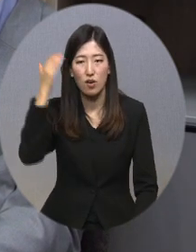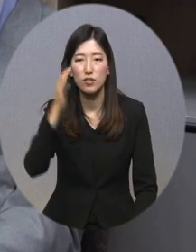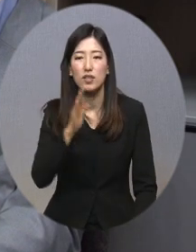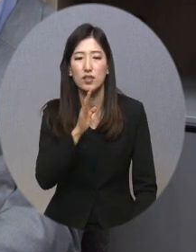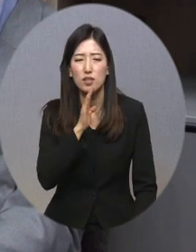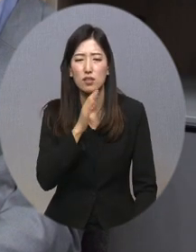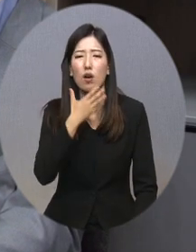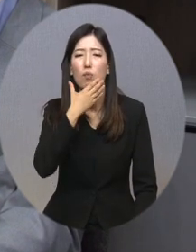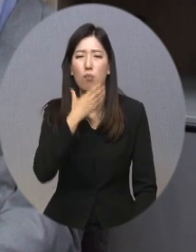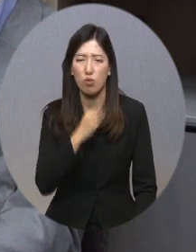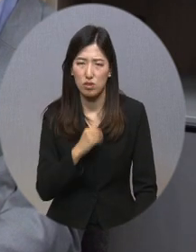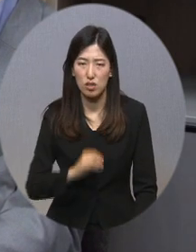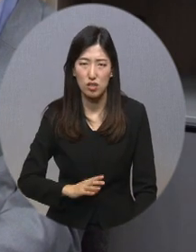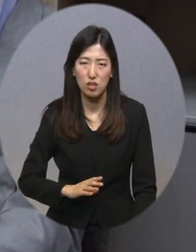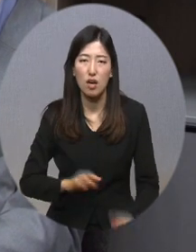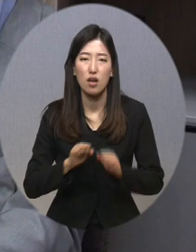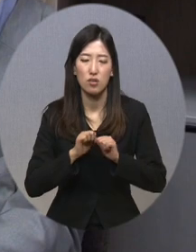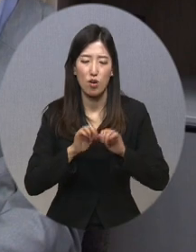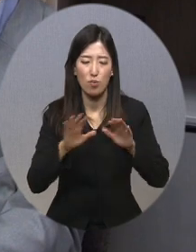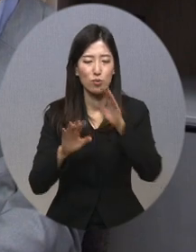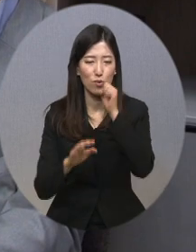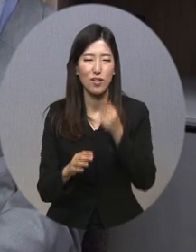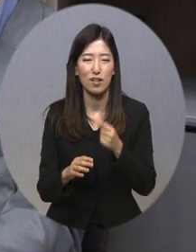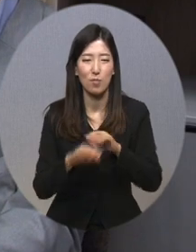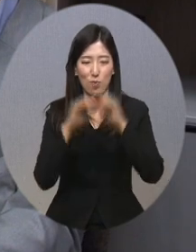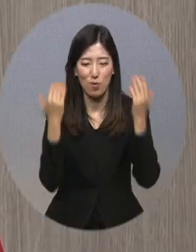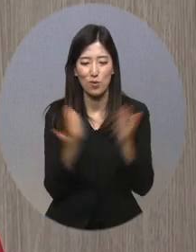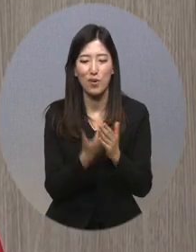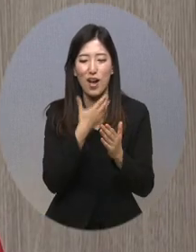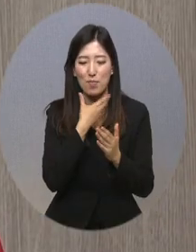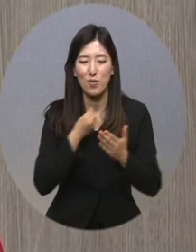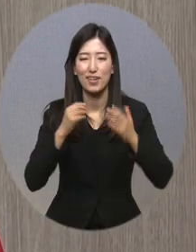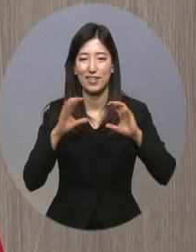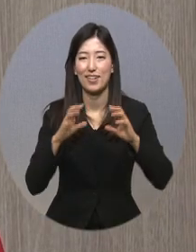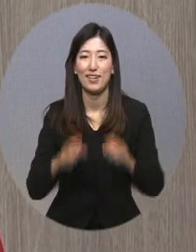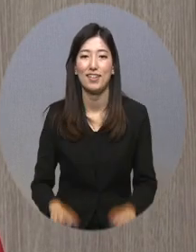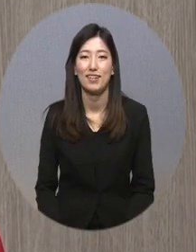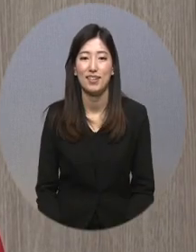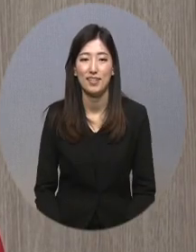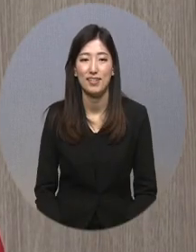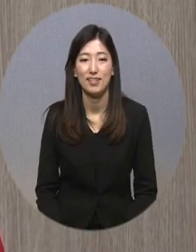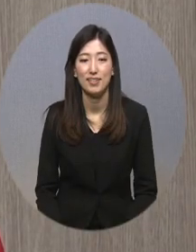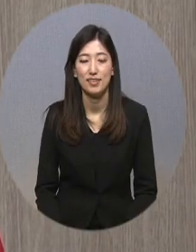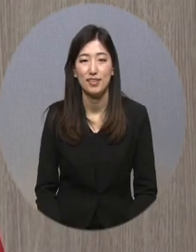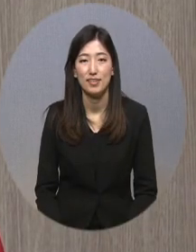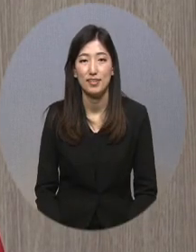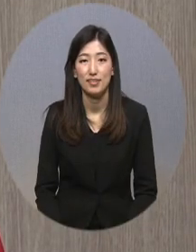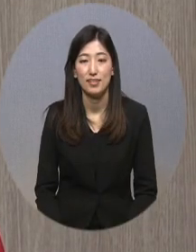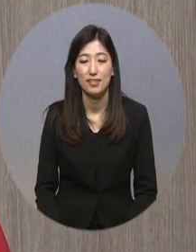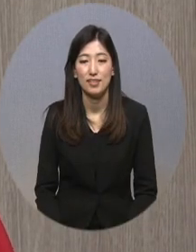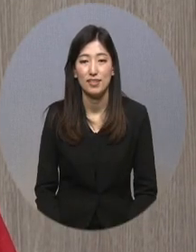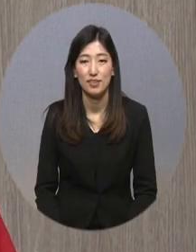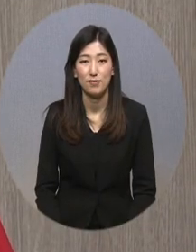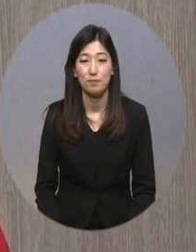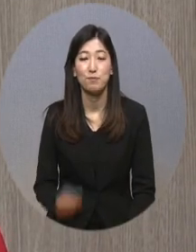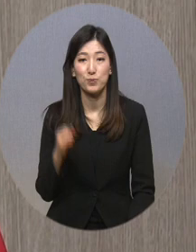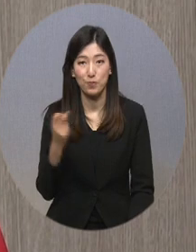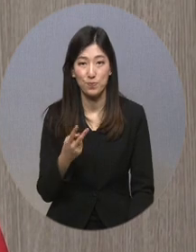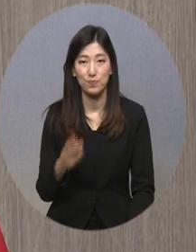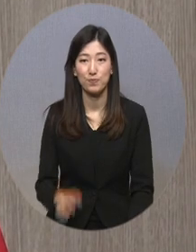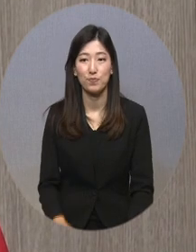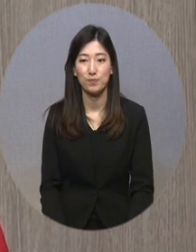복지가 이루어졌으면 좋겠습니다. 모두가 행복해하는. 그리고 정말 이것도 다른